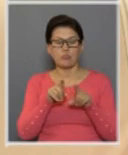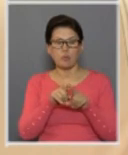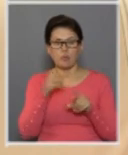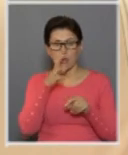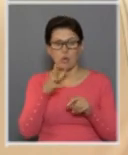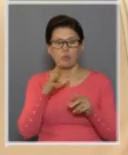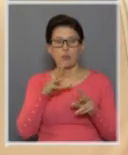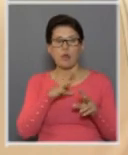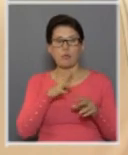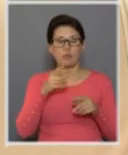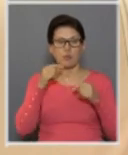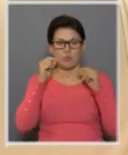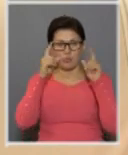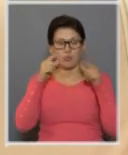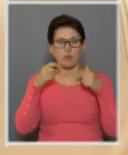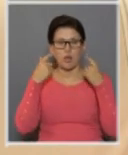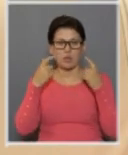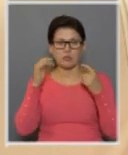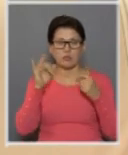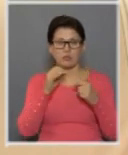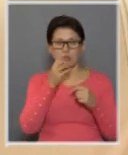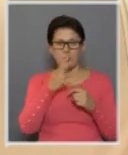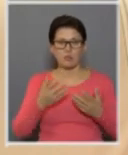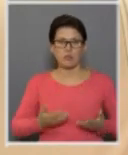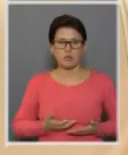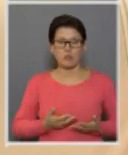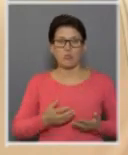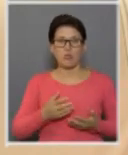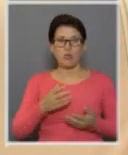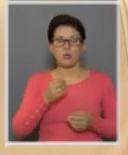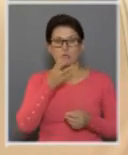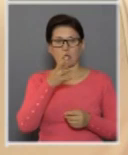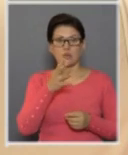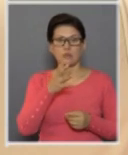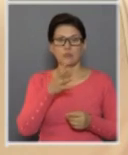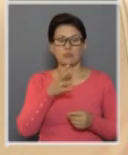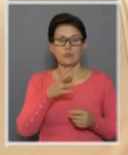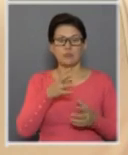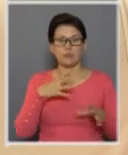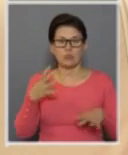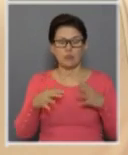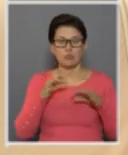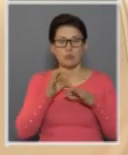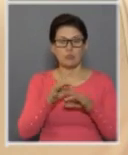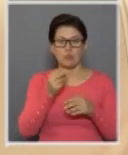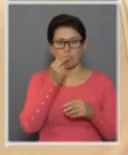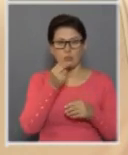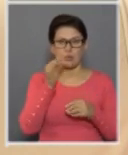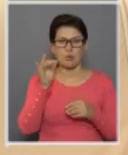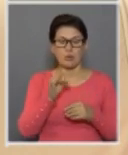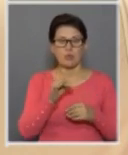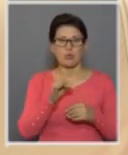бірге жақсы атып, күліп ояныңыздар. Жақсы өмір сүріңіздер, жақсы жаттығулар жасап,